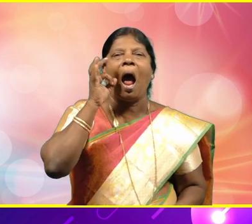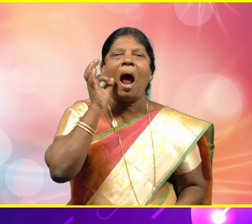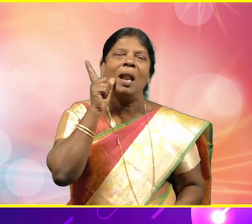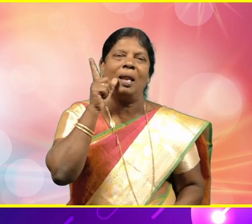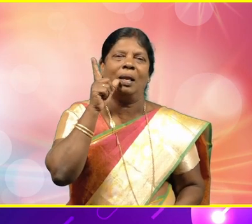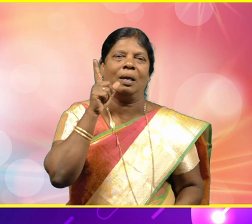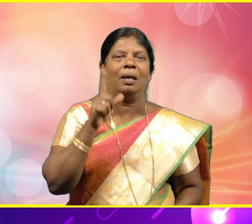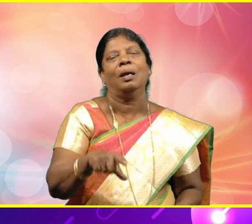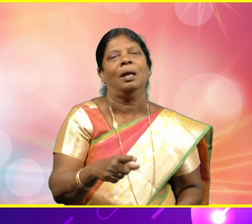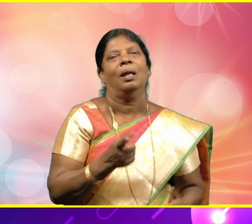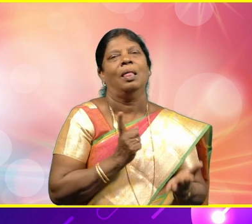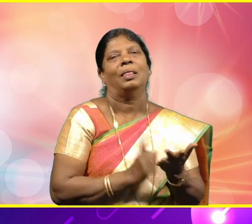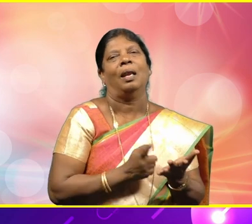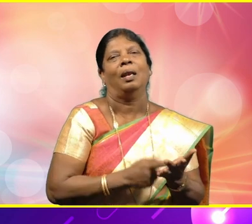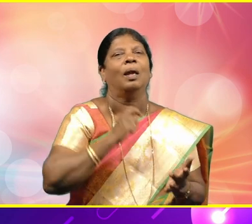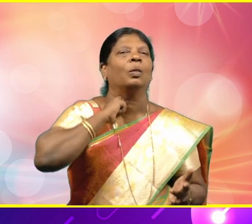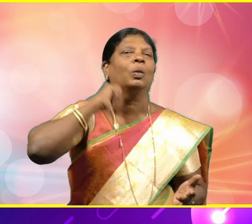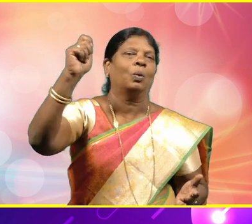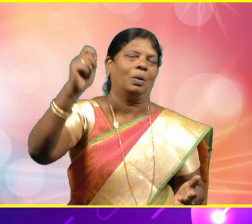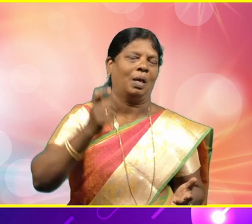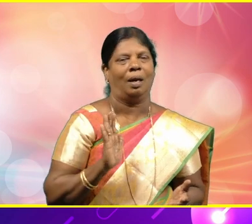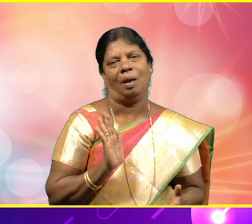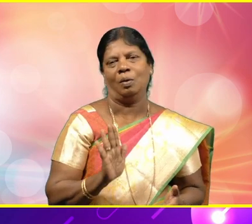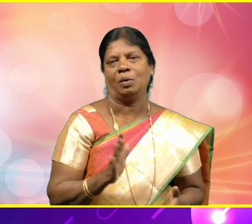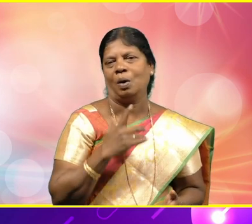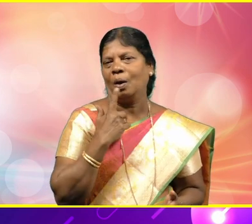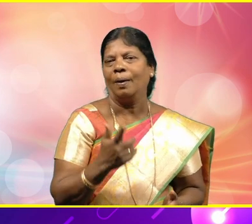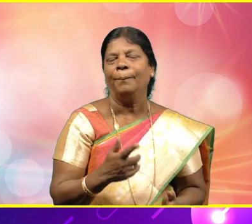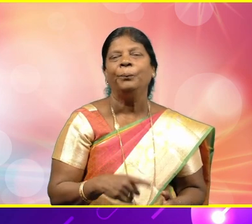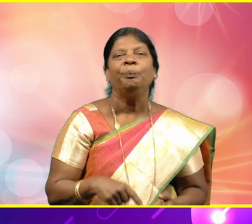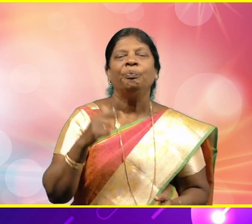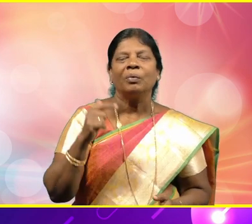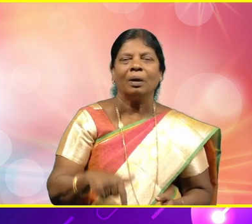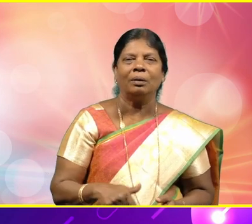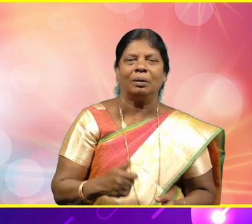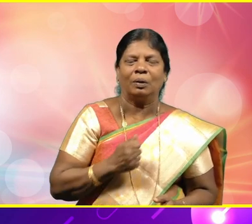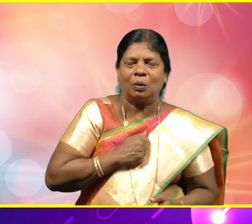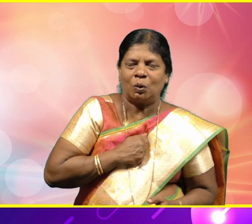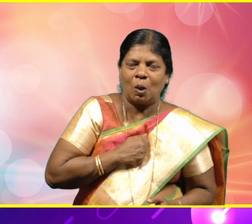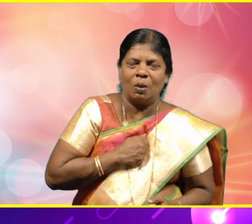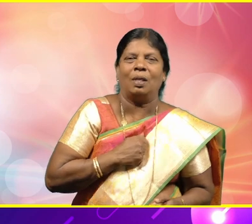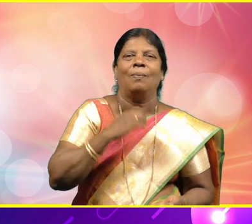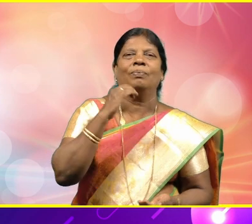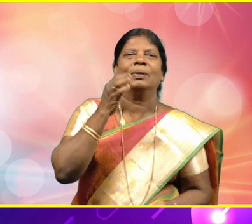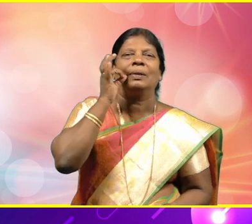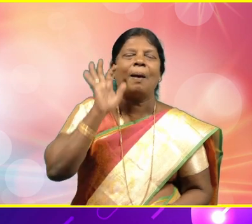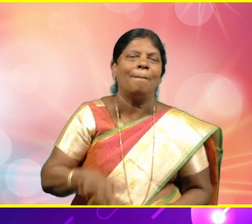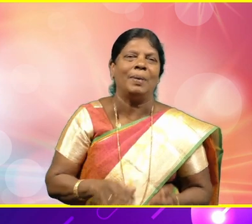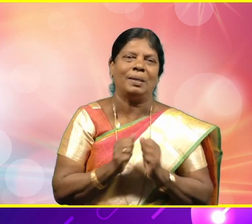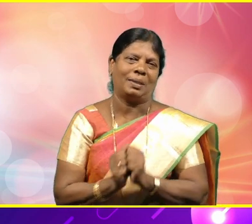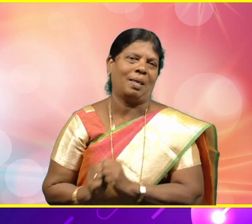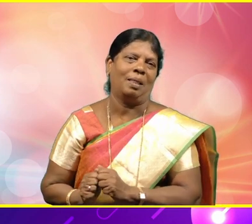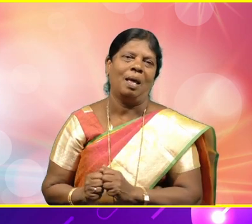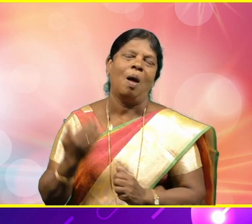தண்டனையை விதித்தார்கள். பாருங்கள், தன்னுடைய தம்பி செய்த